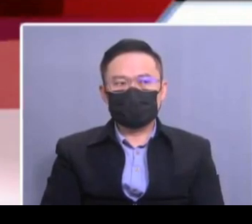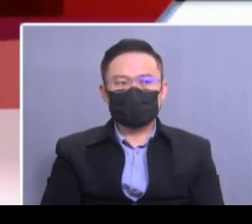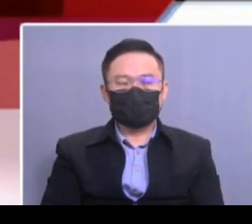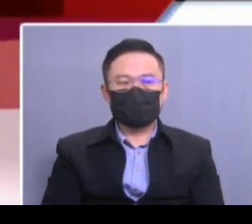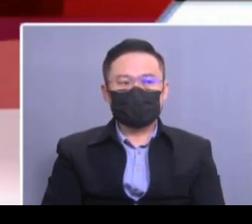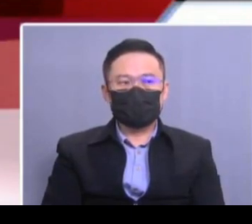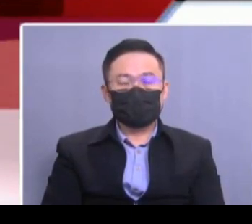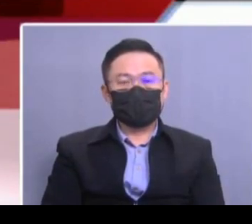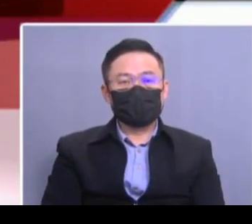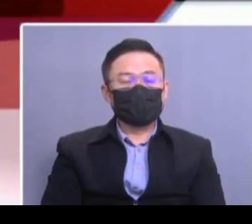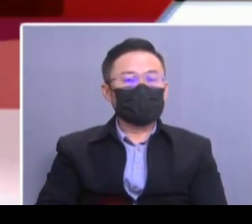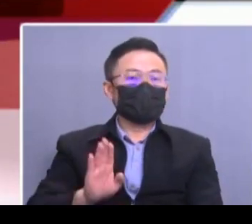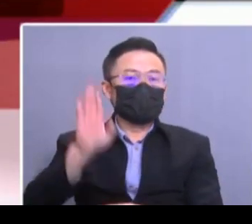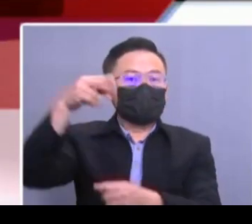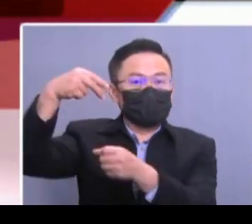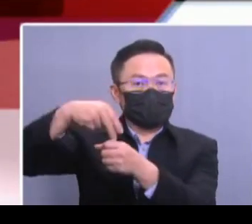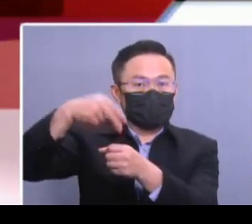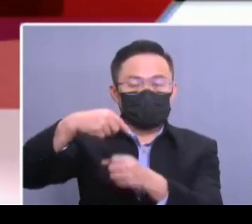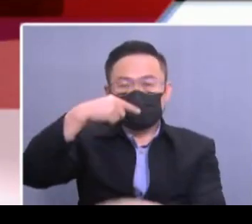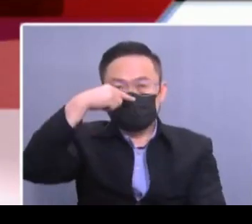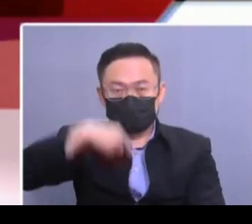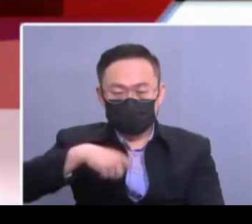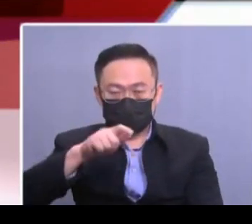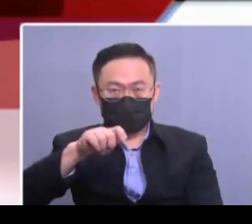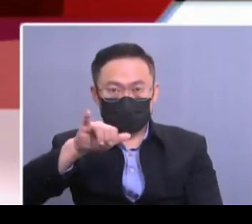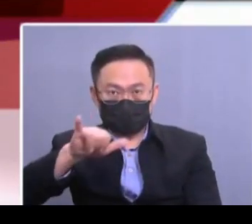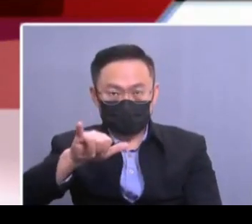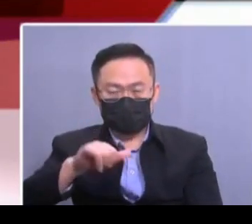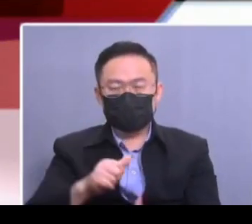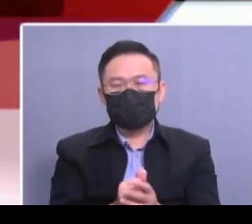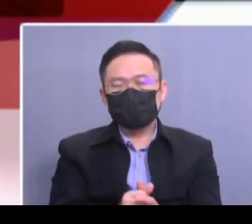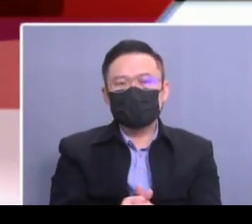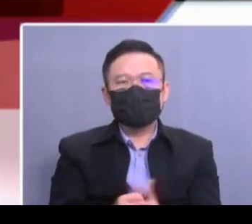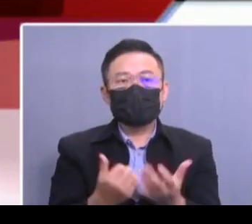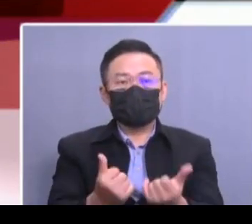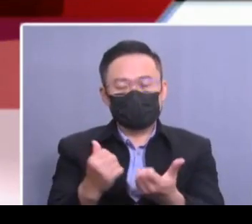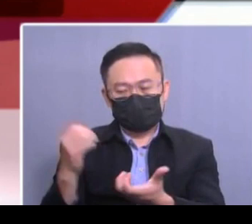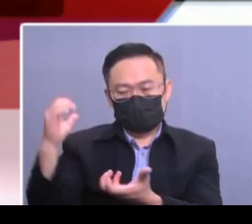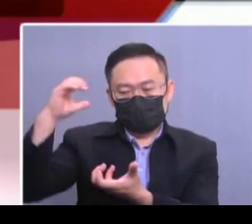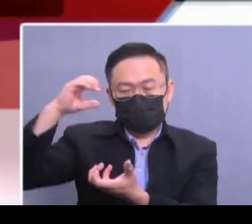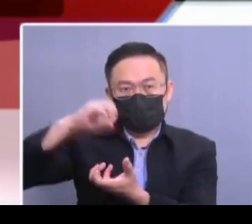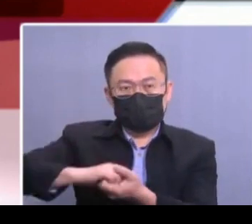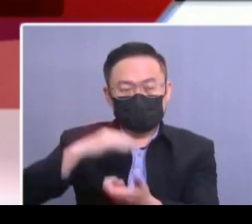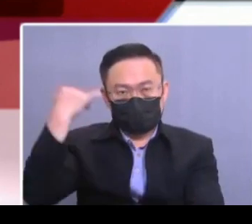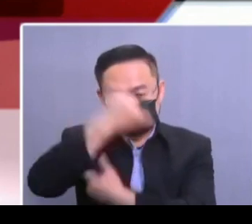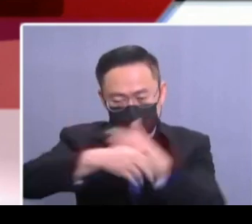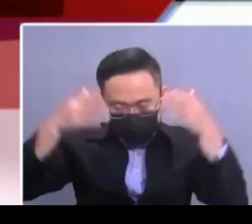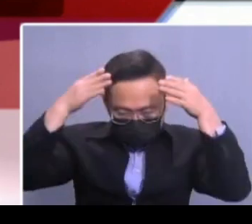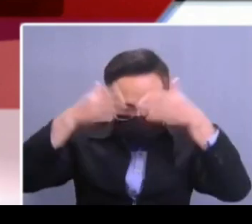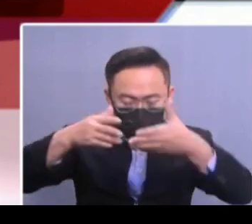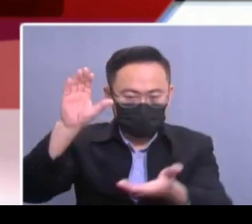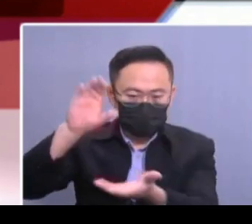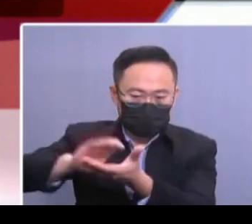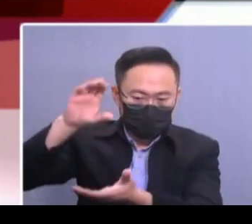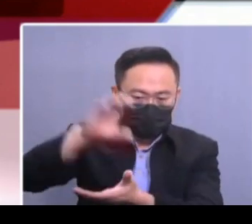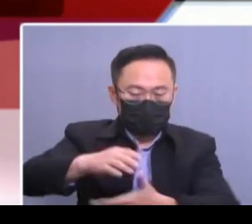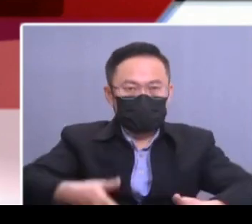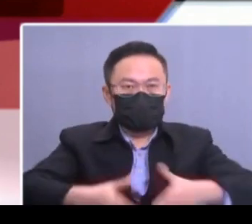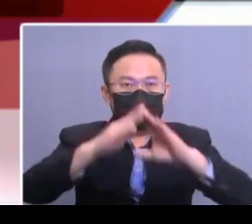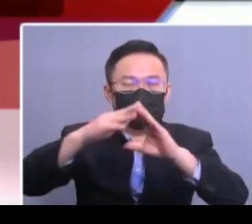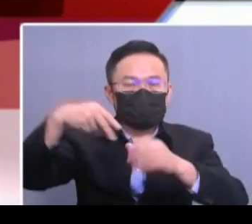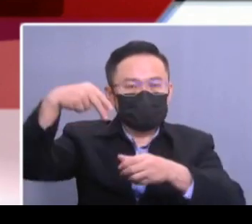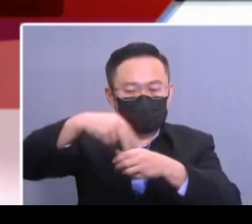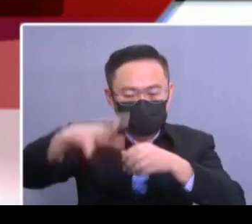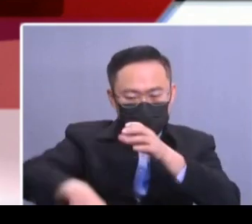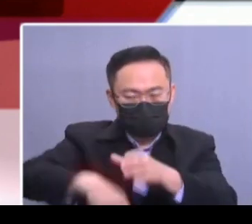เนื้อผงผสมขาดไทยออยล์บริษัทในเครือปตทขยายร่วมทุนปิโตรเคมีในอินโดนีเซียโดยปตท.ก็ประกาศสนับสนุน